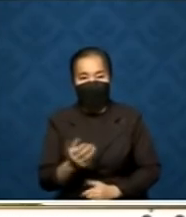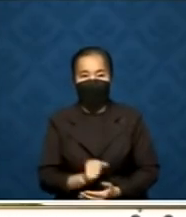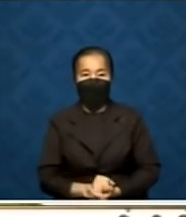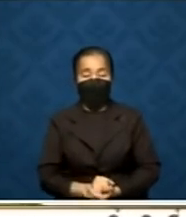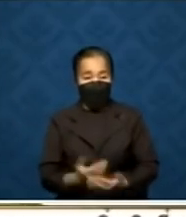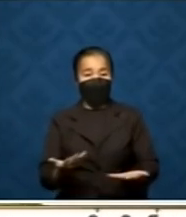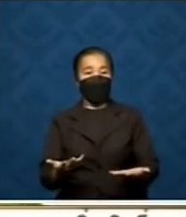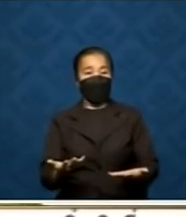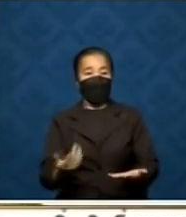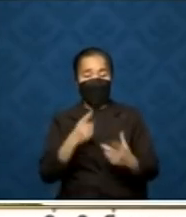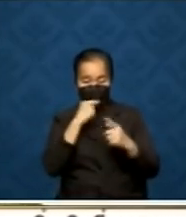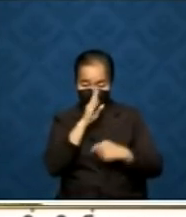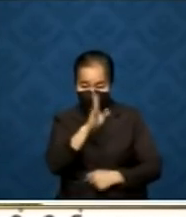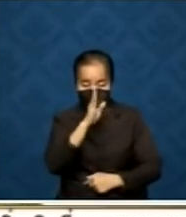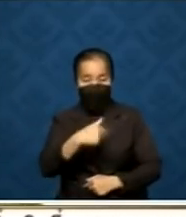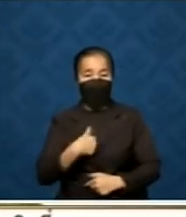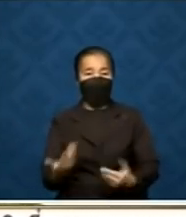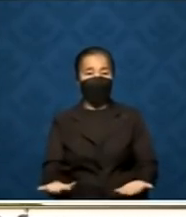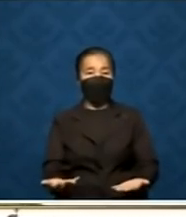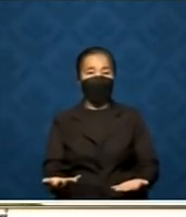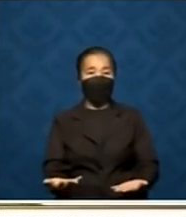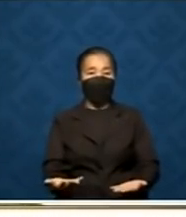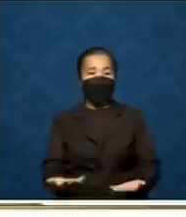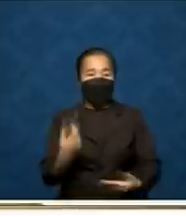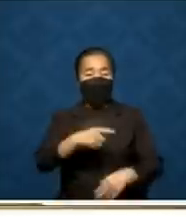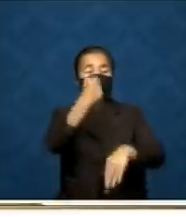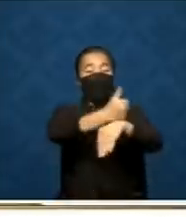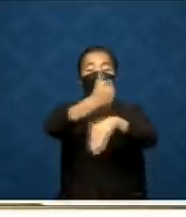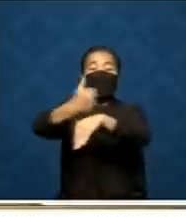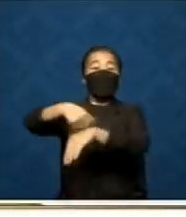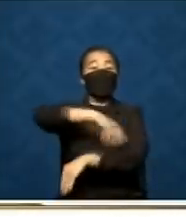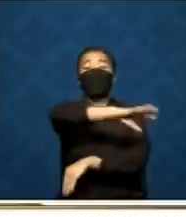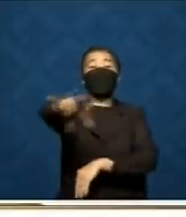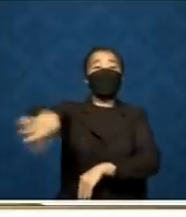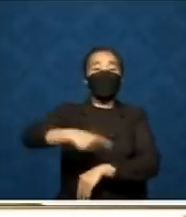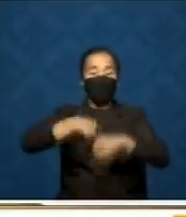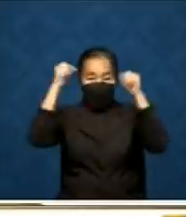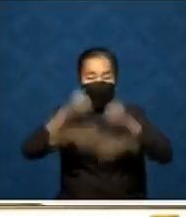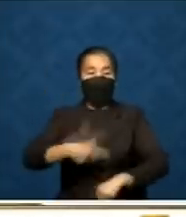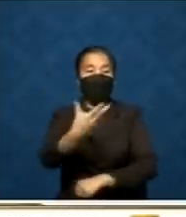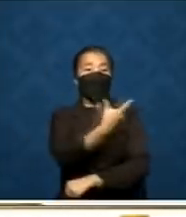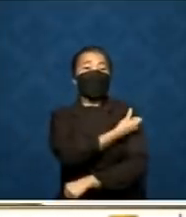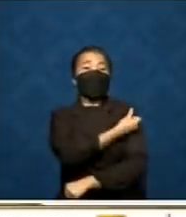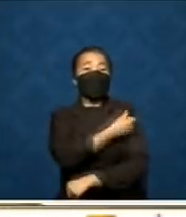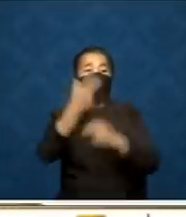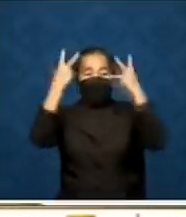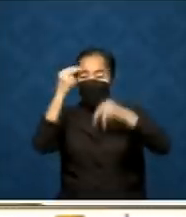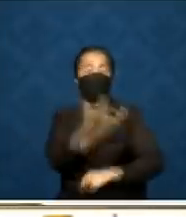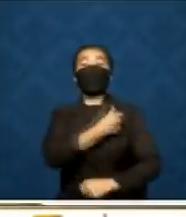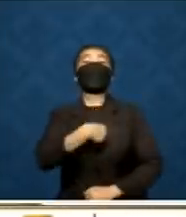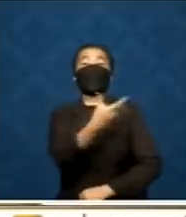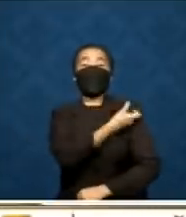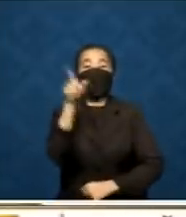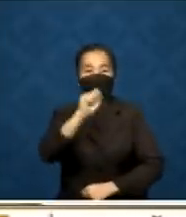พี่พูดกันแล้วนี่ถ้าเรามาตีทุกคนถอนใจกันฉีดชนะแลนายกนำหน้า